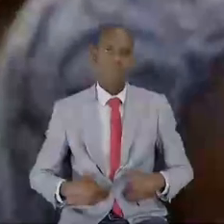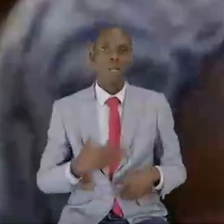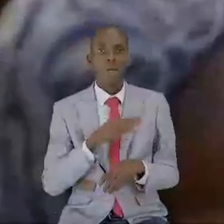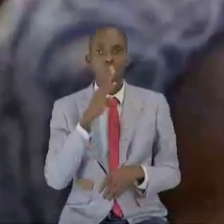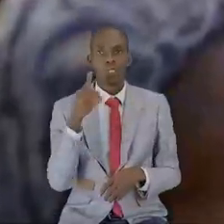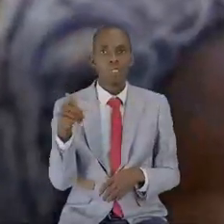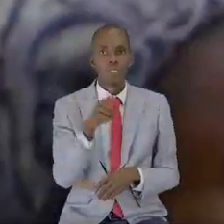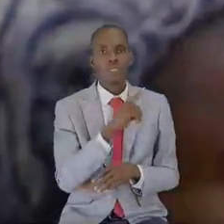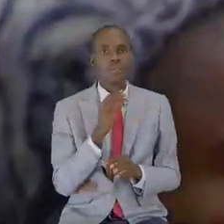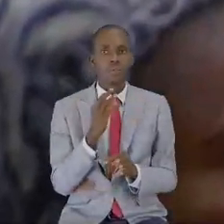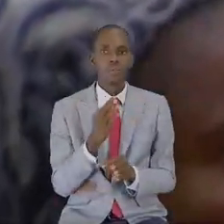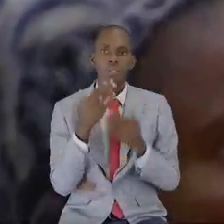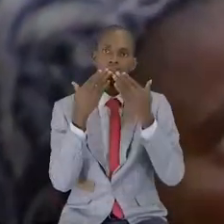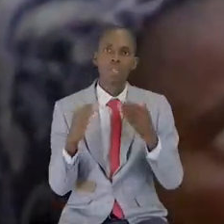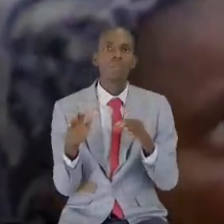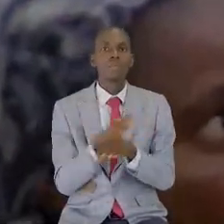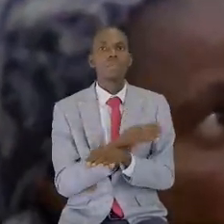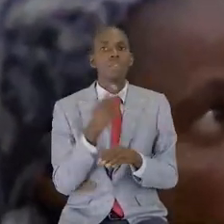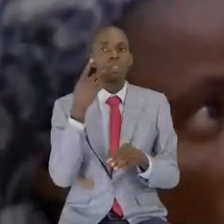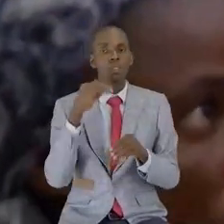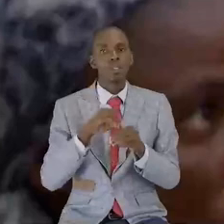Et soyez reconnaissants.